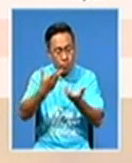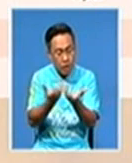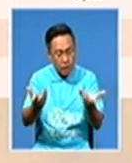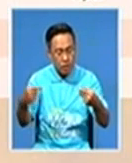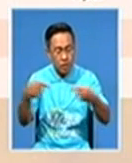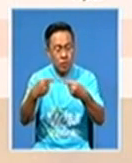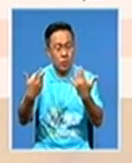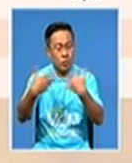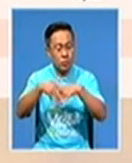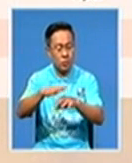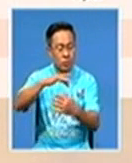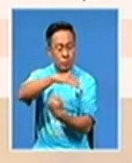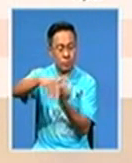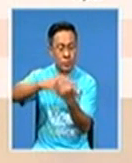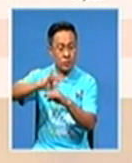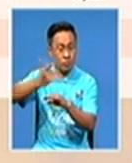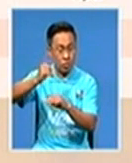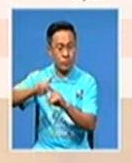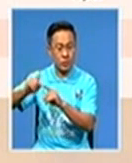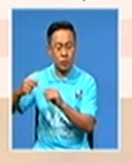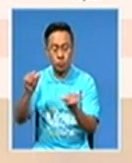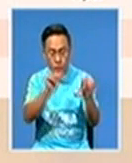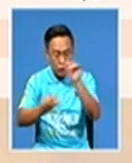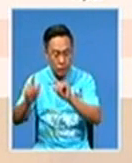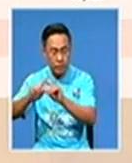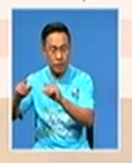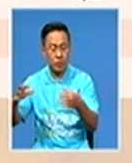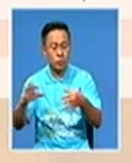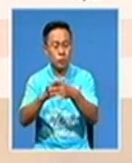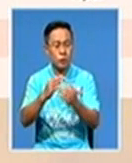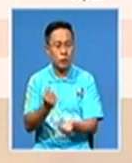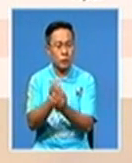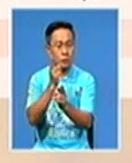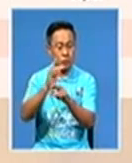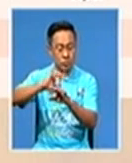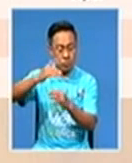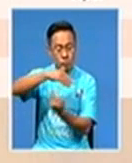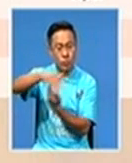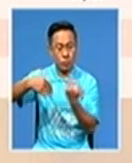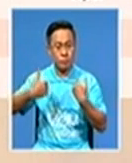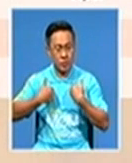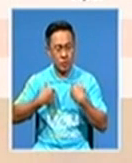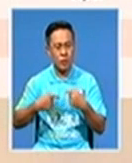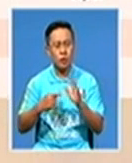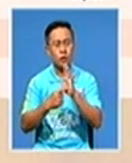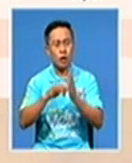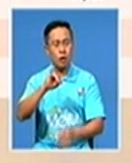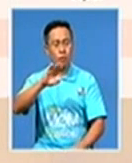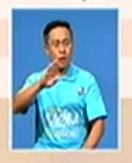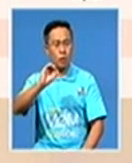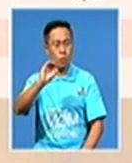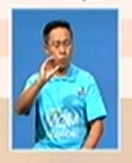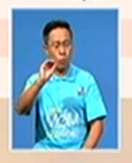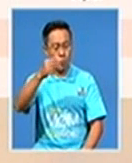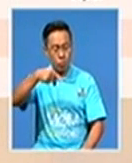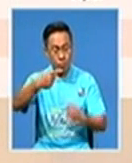อมนะเช่นพวกเคมีภัณฑ์ที่เป็นมิตรต่อสิ่งแวดล้อมนะครับหรืออย่างพวกที่เราเรียกว่าไบโอพลาสติกนะคือพลาส